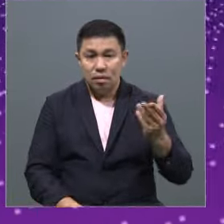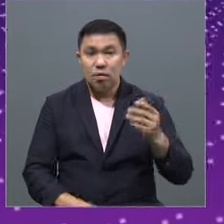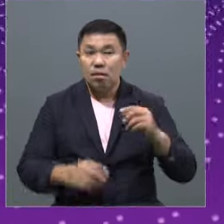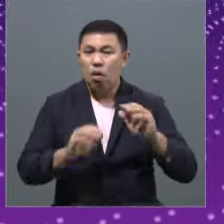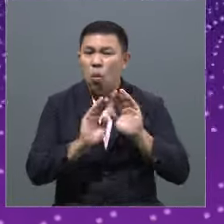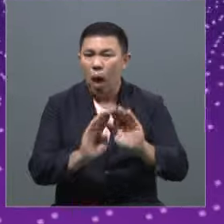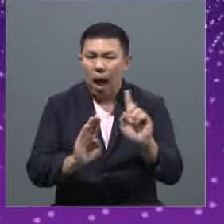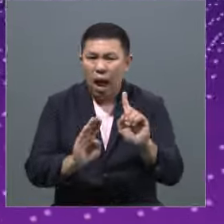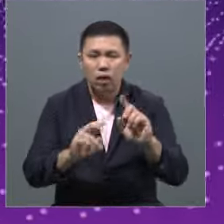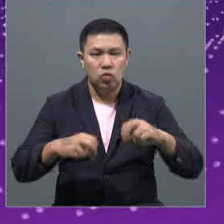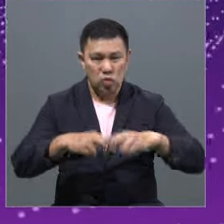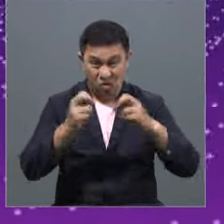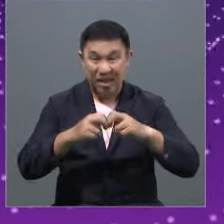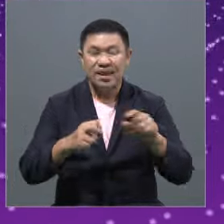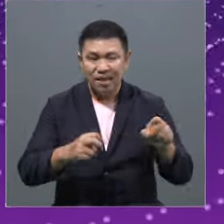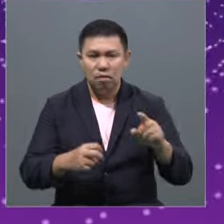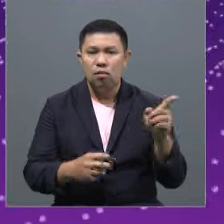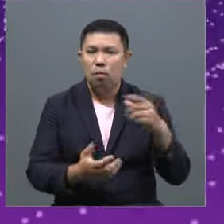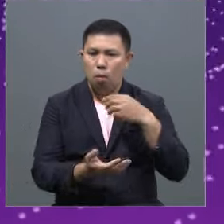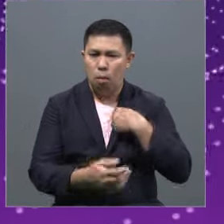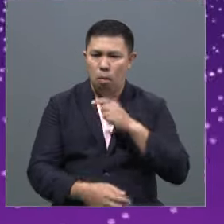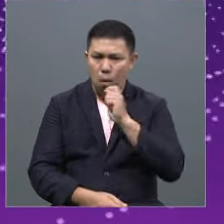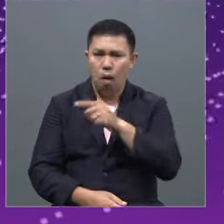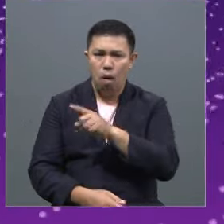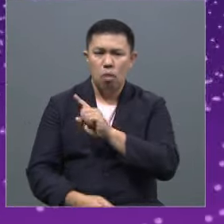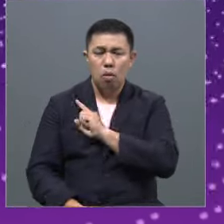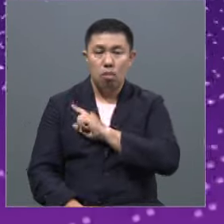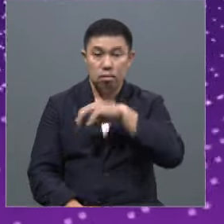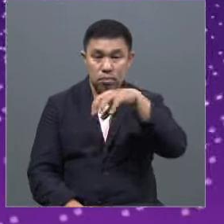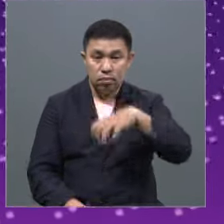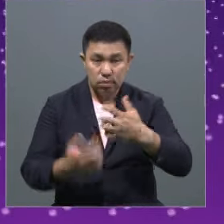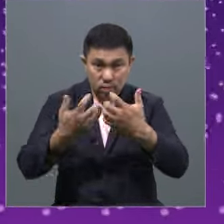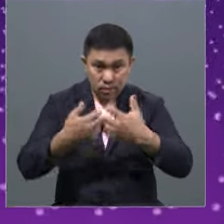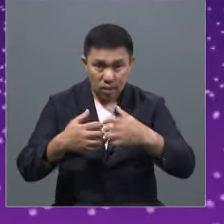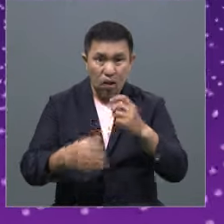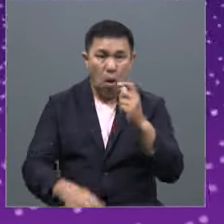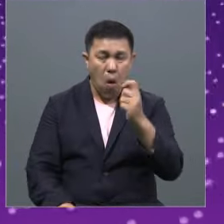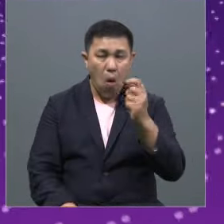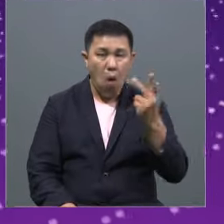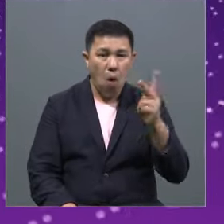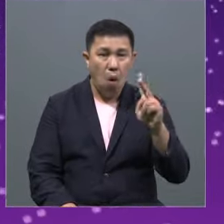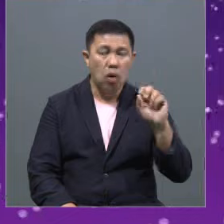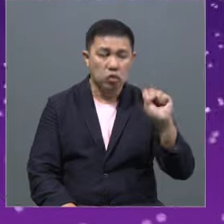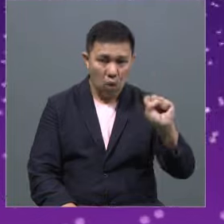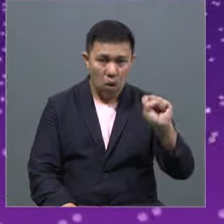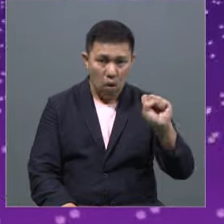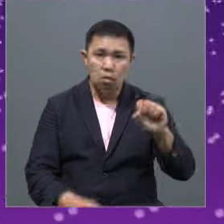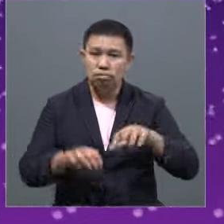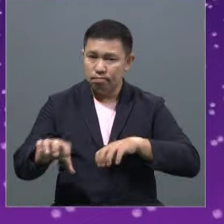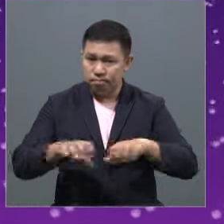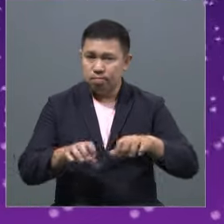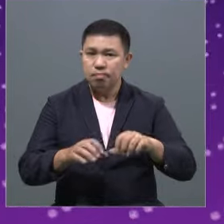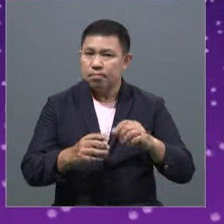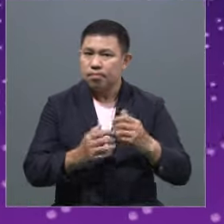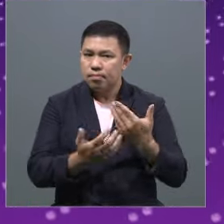ได้ให้สัมภาษณ์นะครับโดยท่านบอกว่าตอนเนี้องค์การคลังสินค้าหรือว่าอคสได้เริ่มดำเนินการเตรียมพร้อมที่จะเปิดประมูลแล้วนะครับตอน